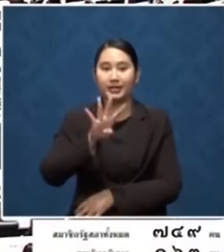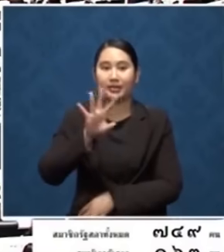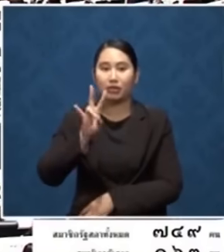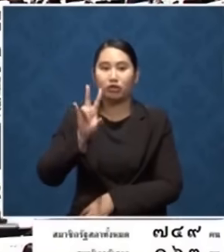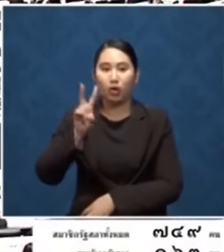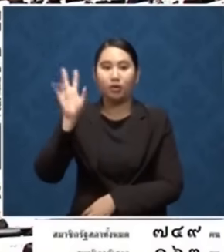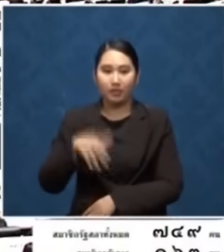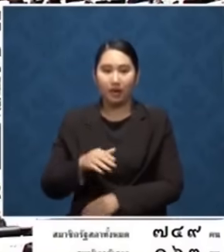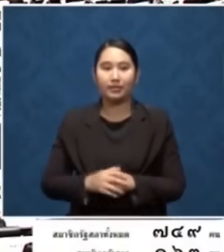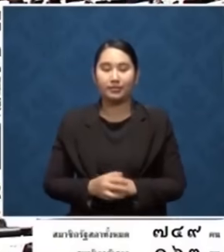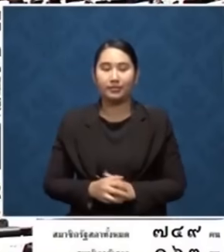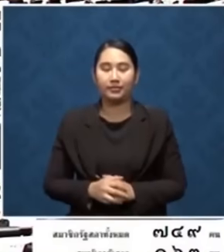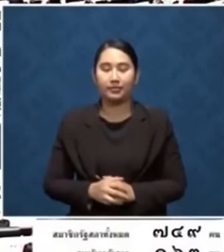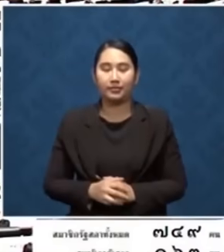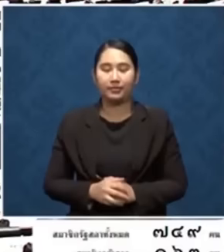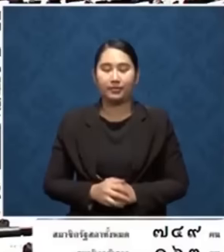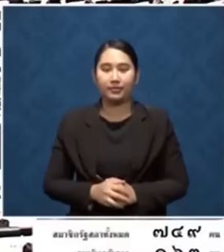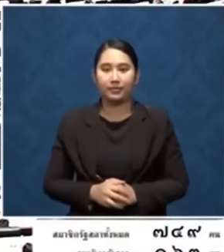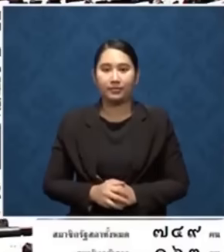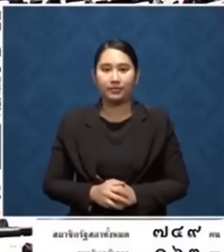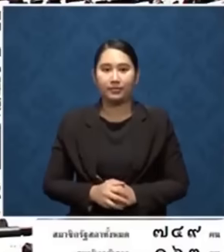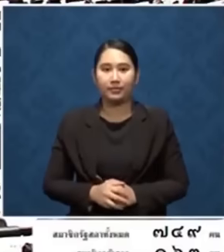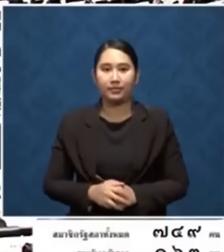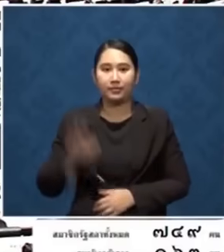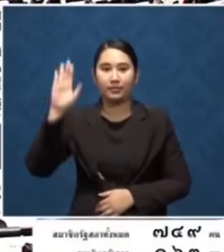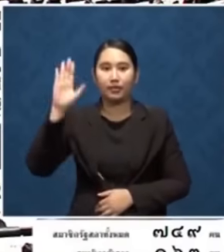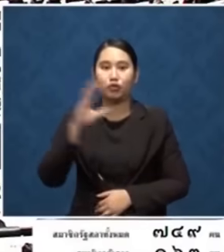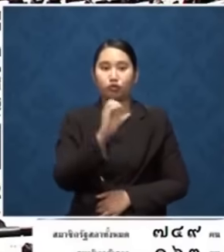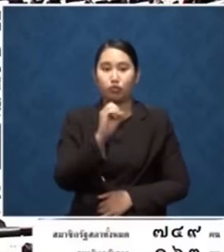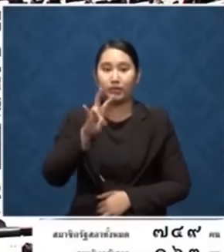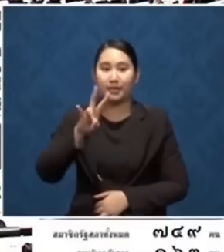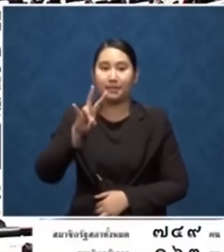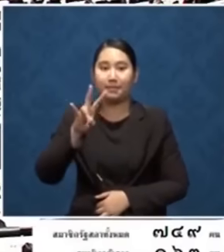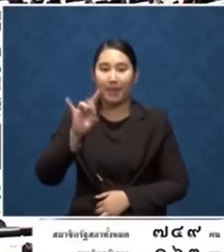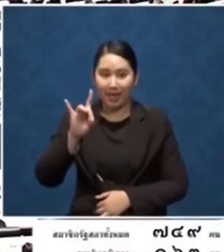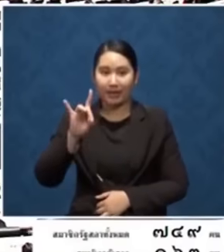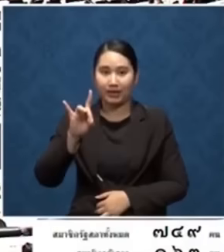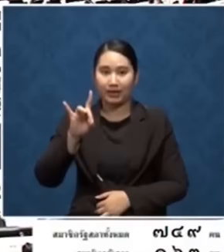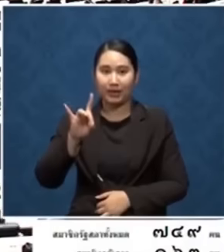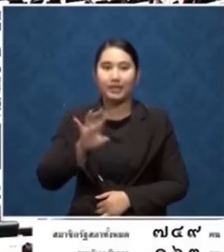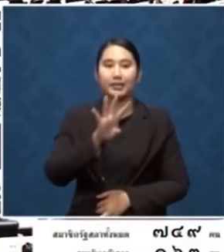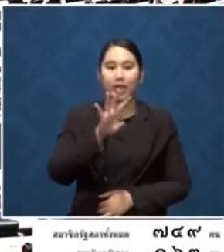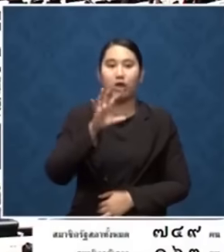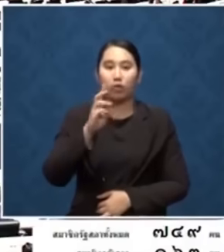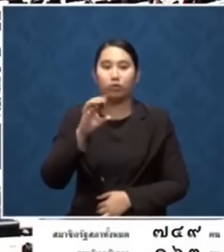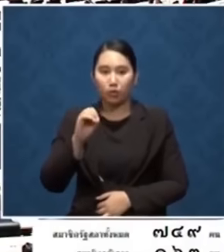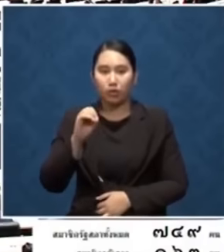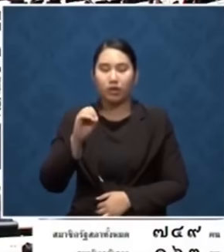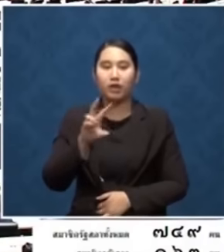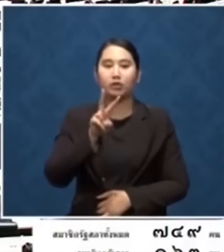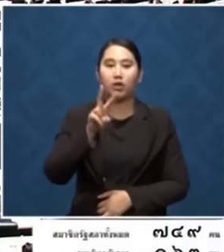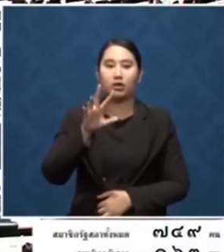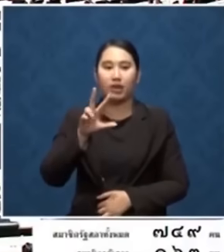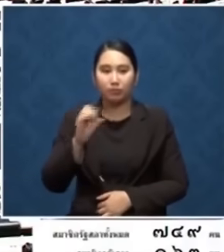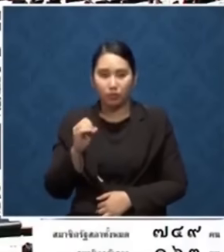อภิปราย2ชั่วโมงแล้วสสทุกพรรคการเมืองรวมกันเลยนะอีก4ชั่วโมงทั้งหมด6ชั่วโมงก่อนจะมีการ